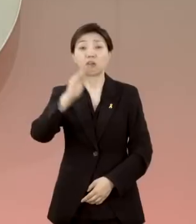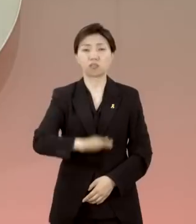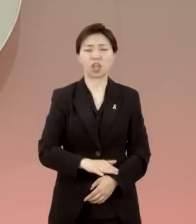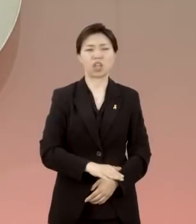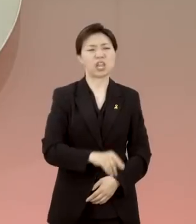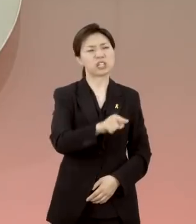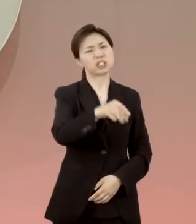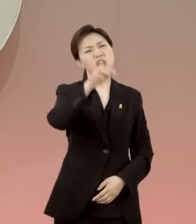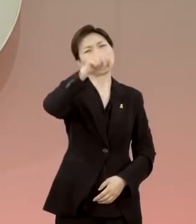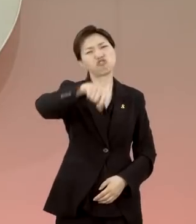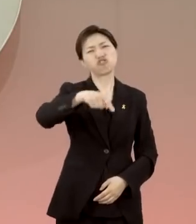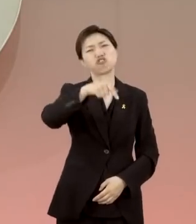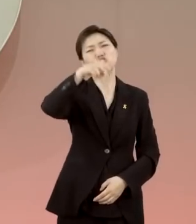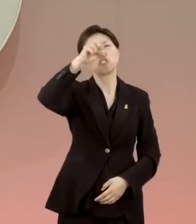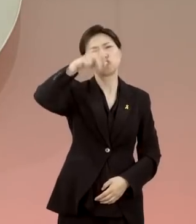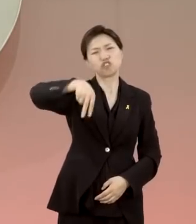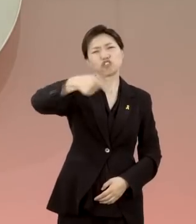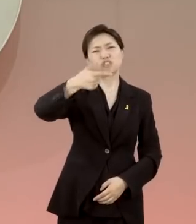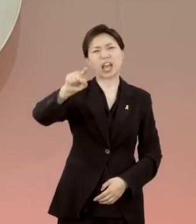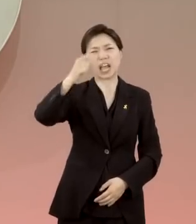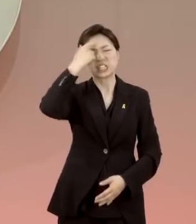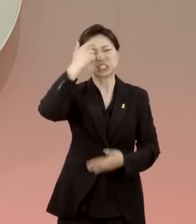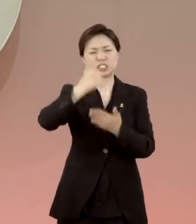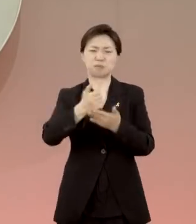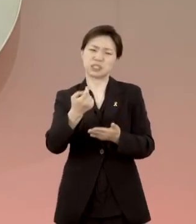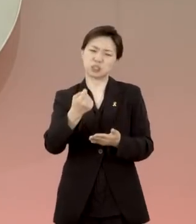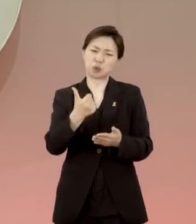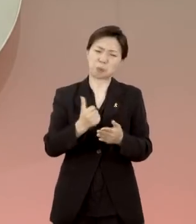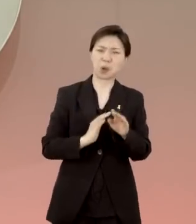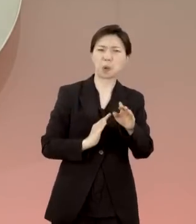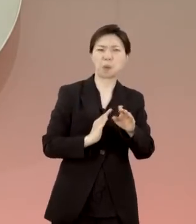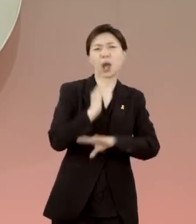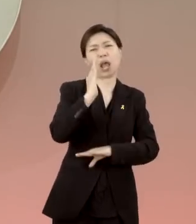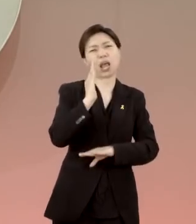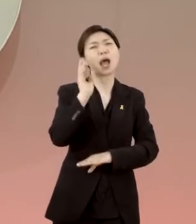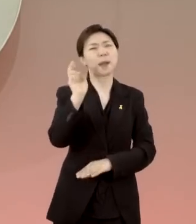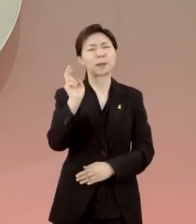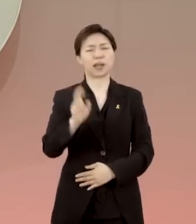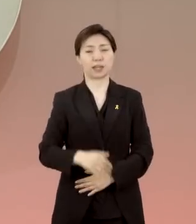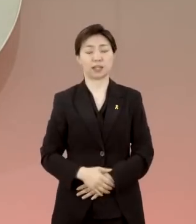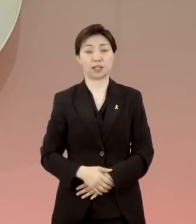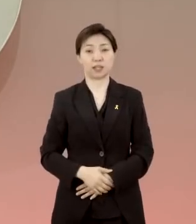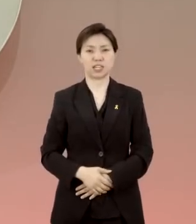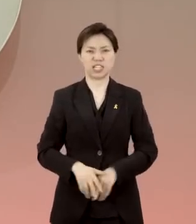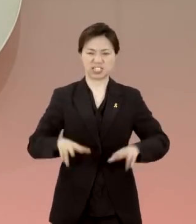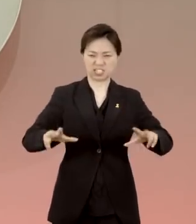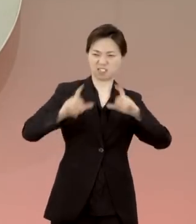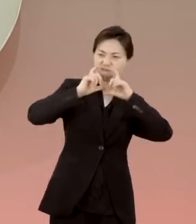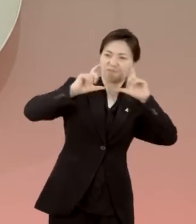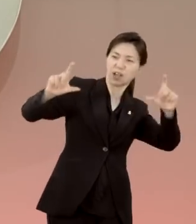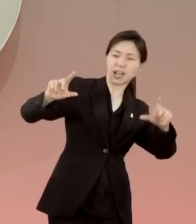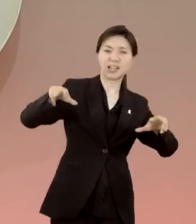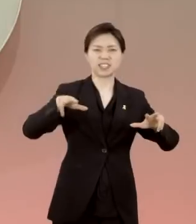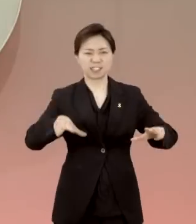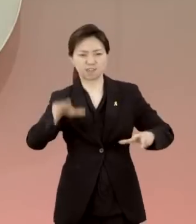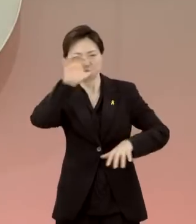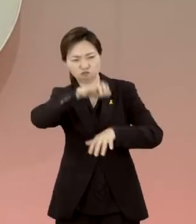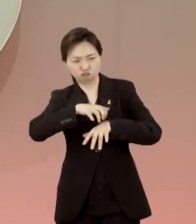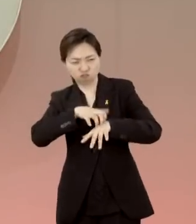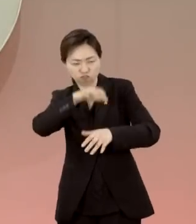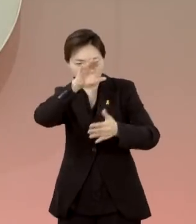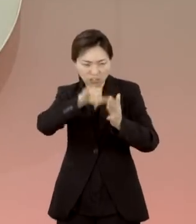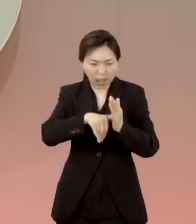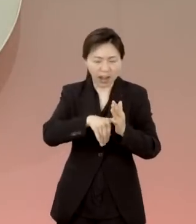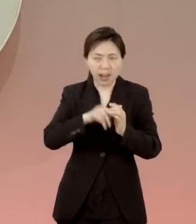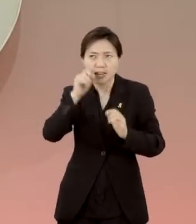그 윤아 스님이 약간 좀 업됐나 봐요 오버 하셔가지고 우리가 이번 안것